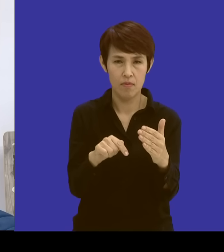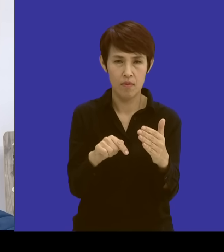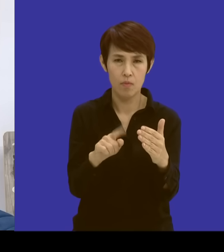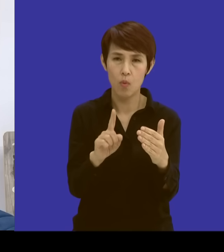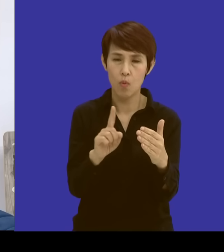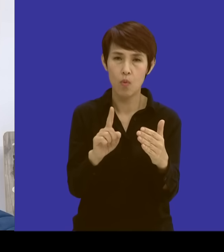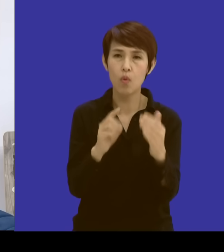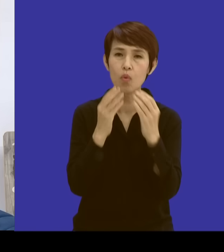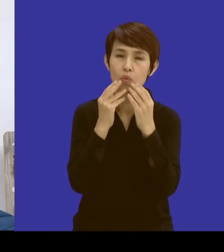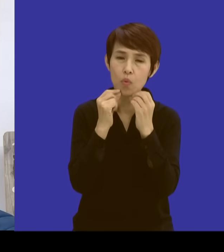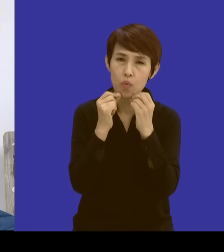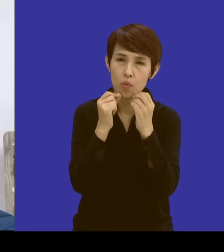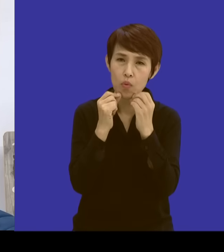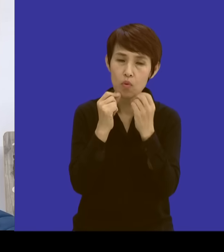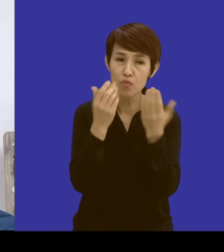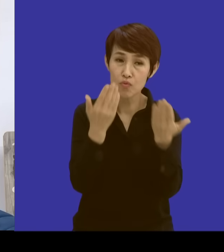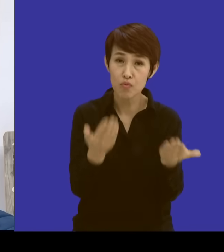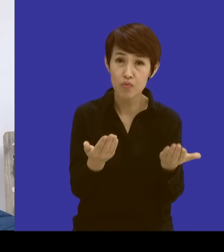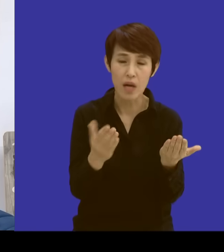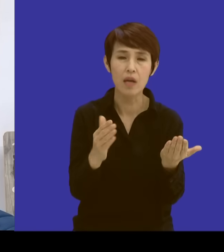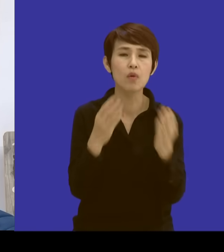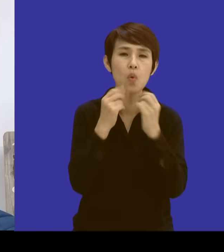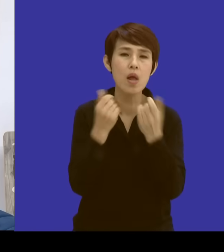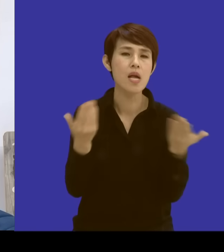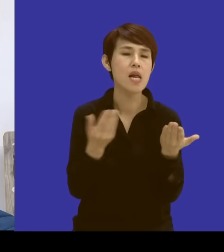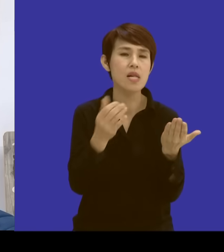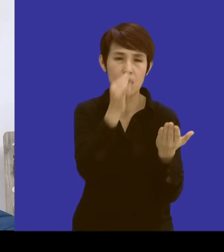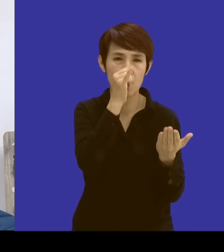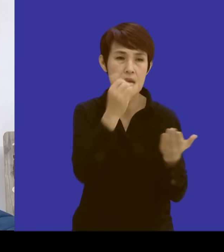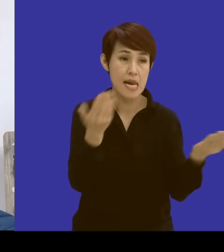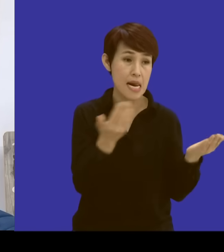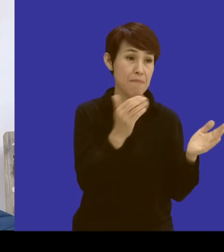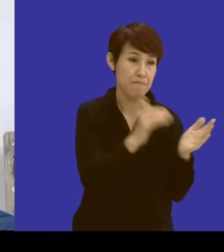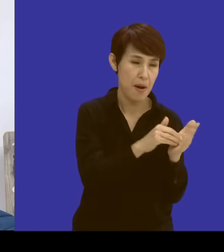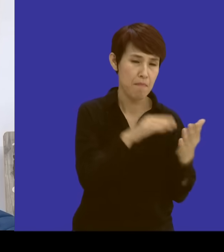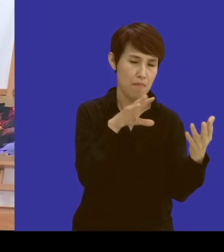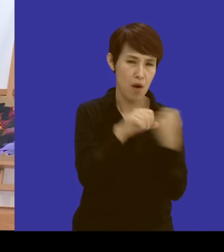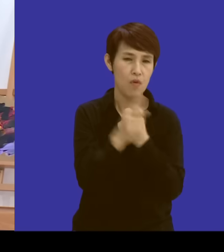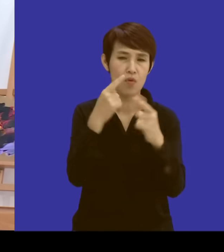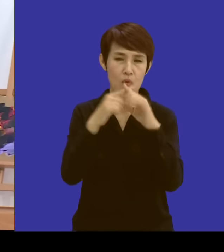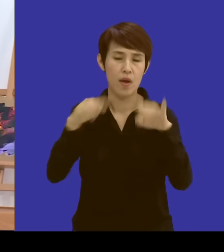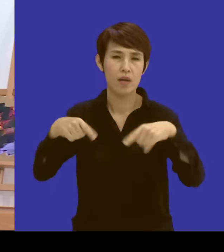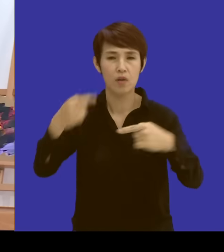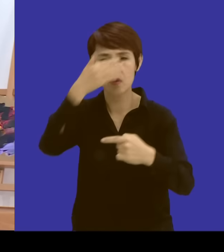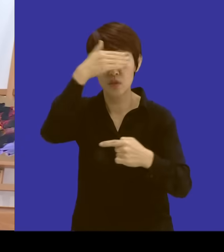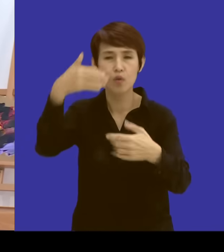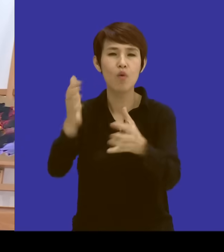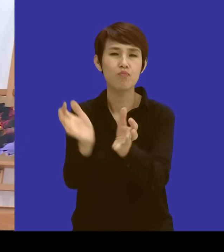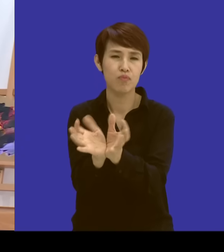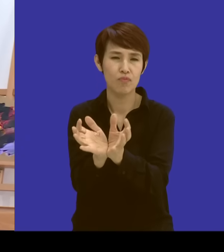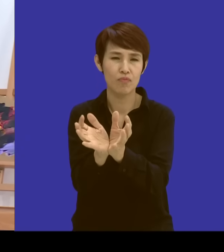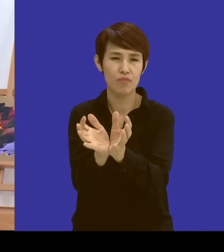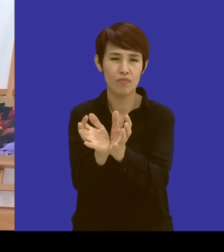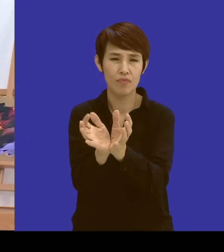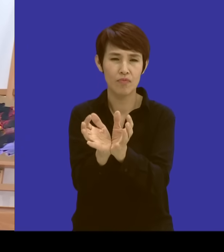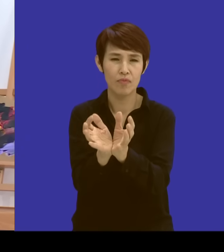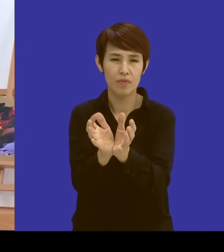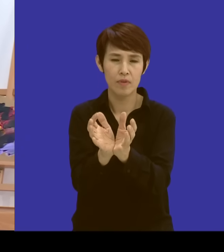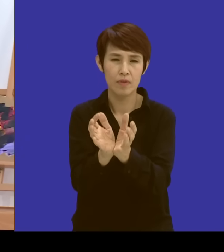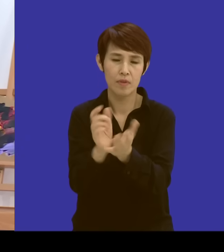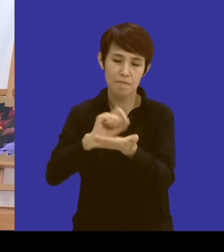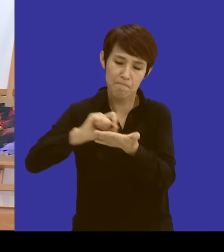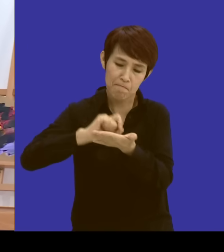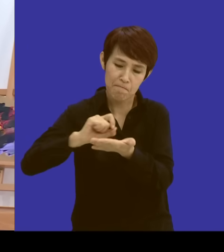그때는 뭐 토요일 휴무 때가 아니니까 네. 토요일날 퇴근하면 바로 교회 가서 청년부 손으로 주보 써서 주보 편집하고